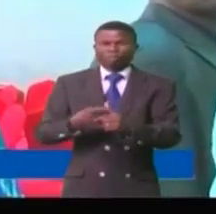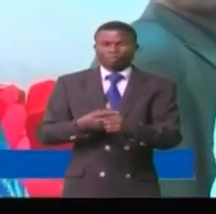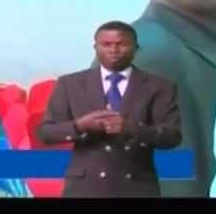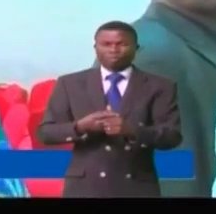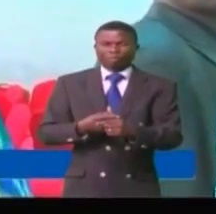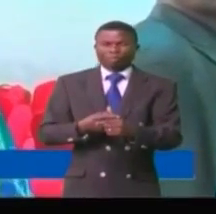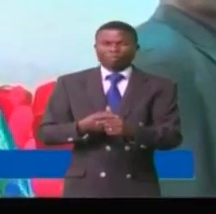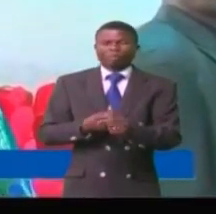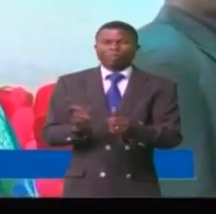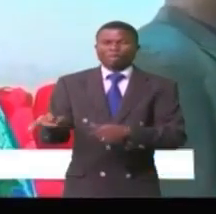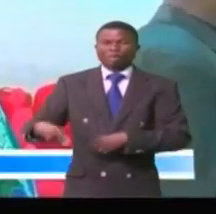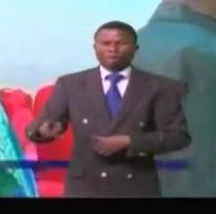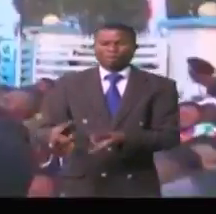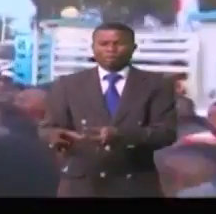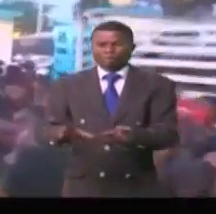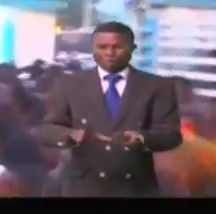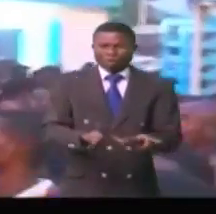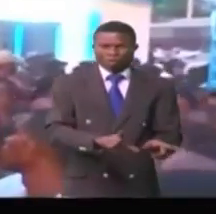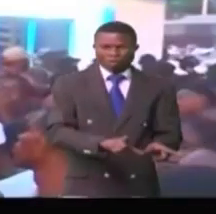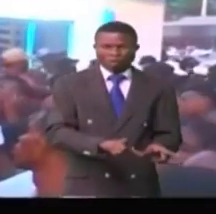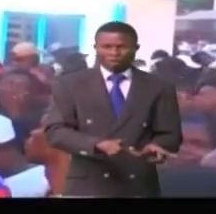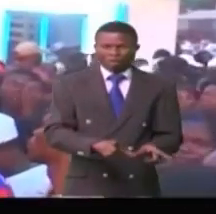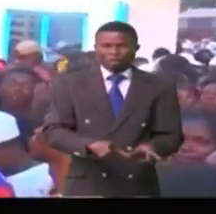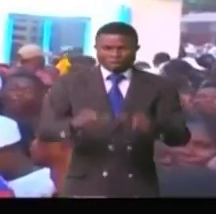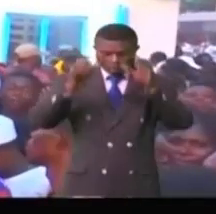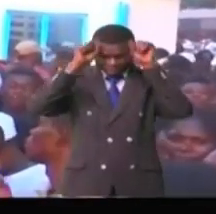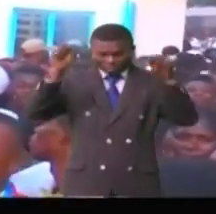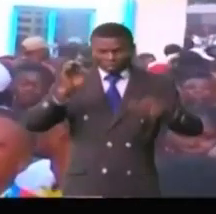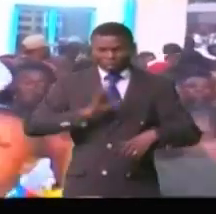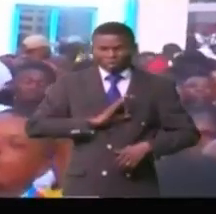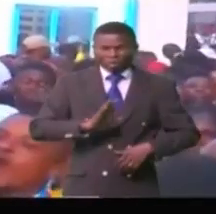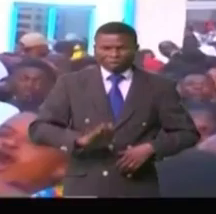par la province du Lwanaba.